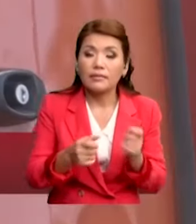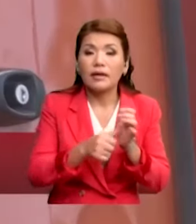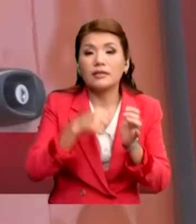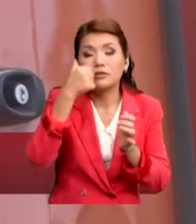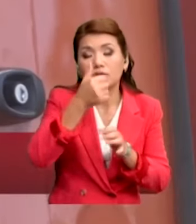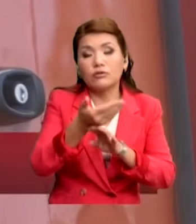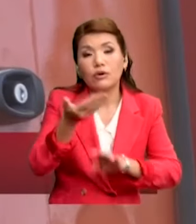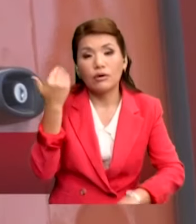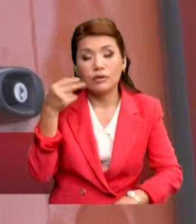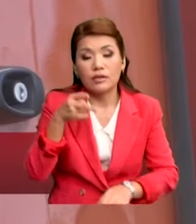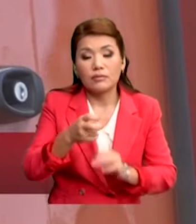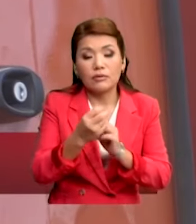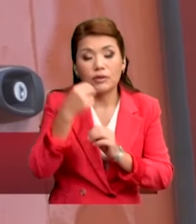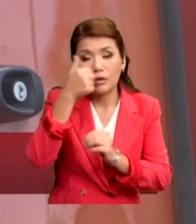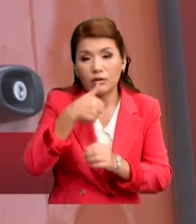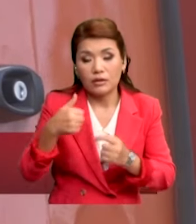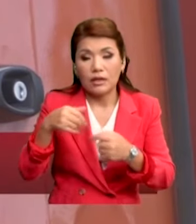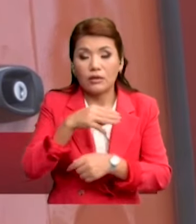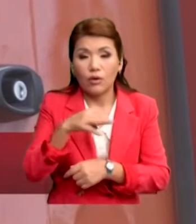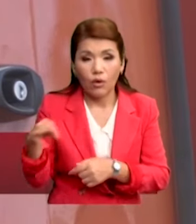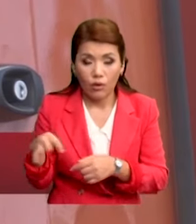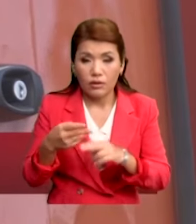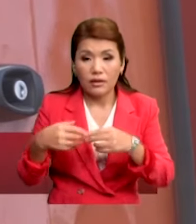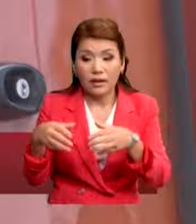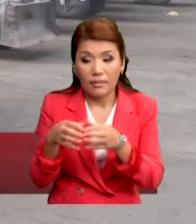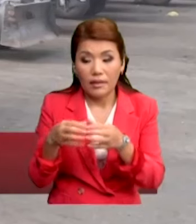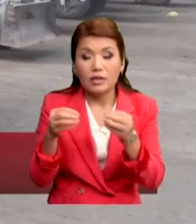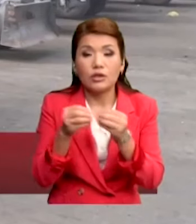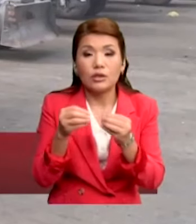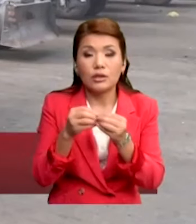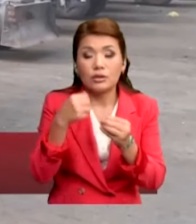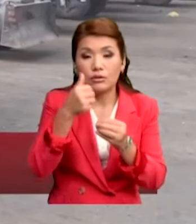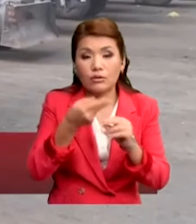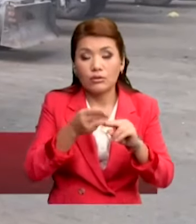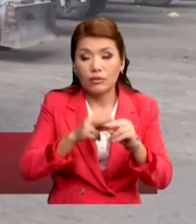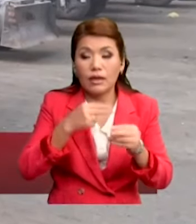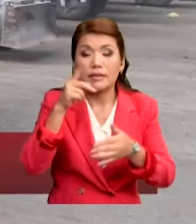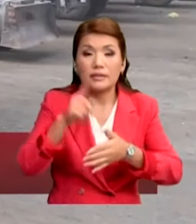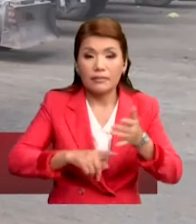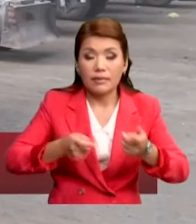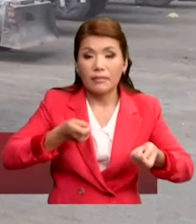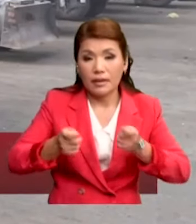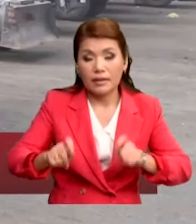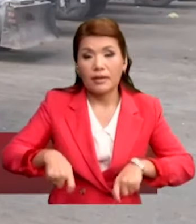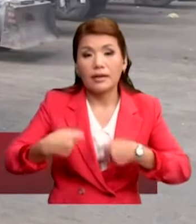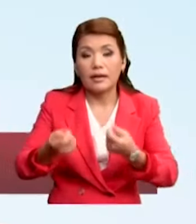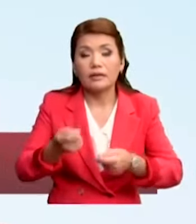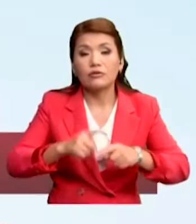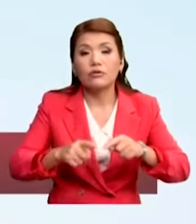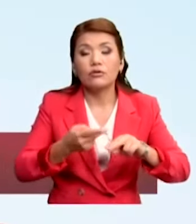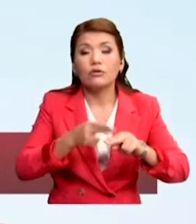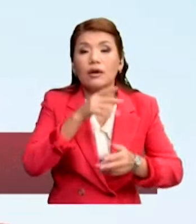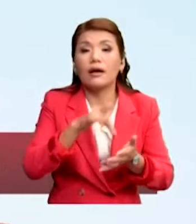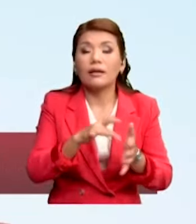бұрын тазалық 2012 жауапкершілік шектеулі серіктестігіне 10 жылда сатып алу құқығы мен сенімгерлік басқаруға беріпті. Алдағы күндері